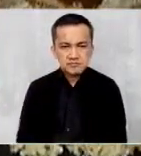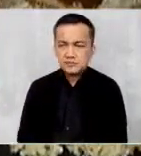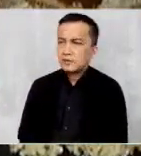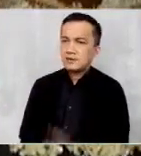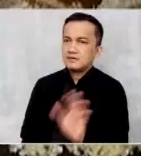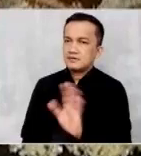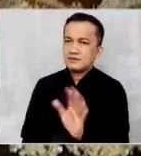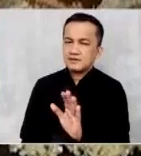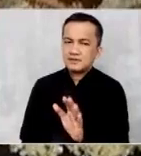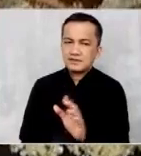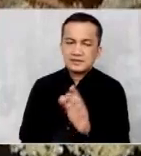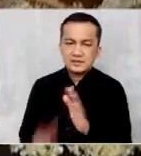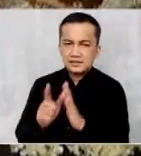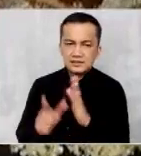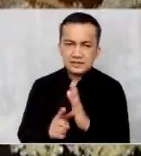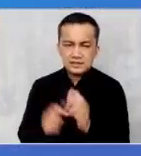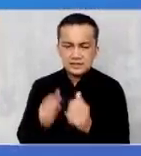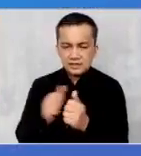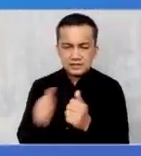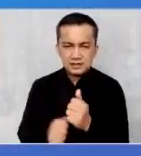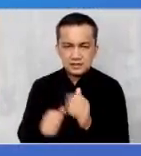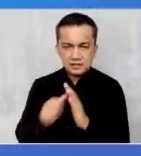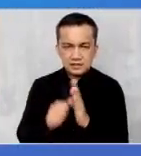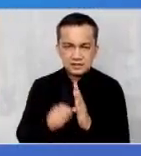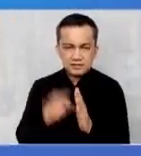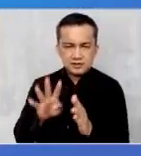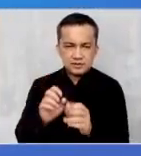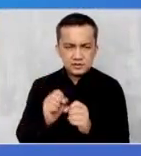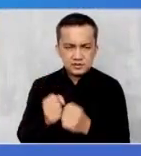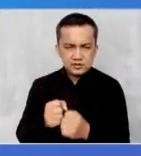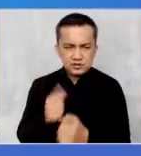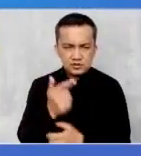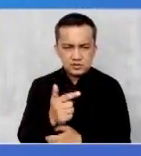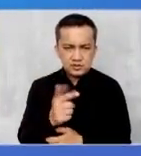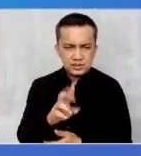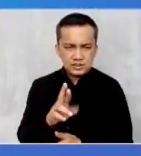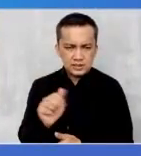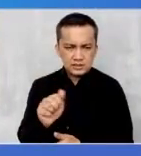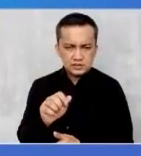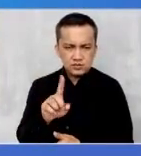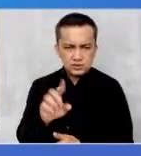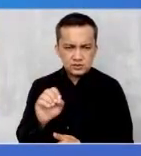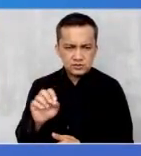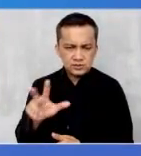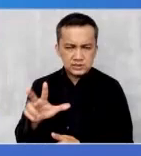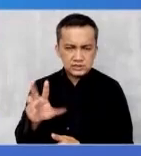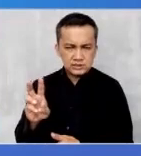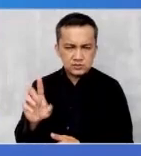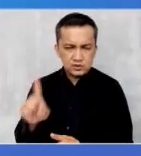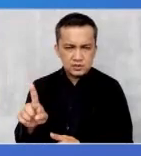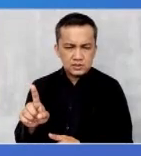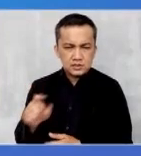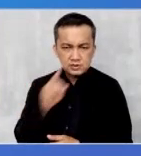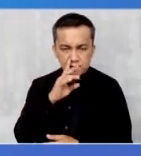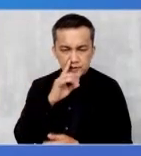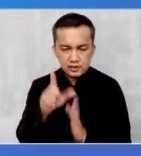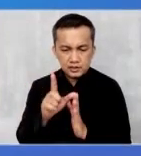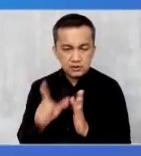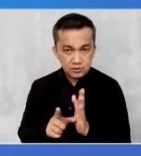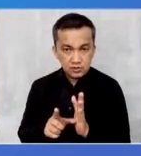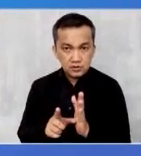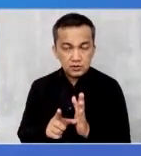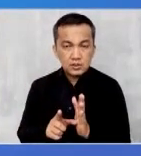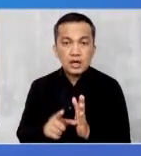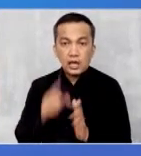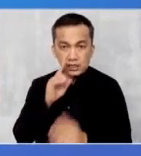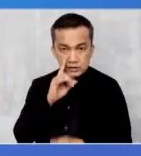legal. Sa ilalim ng Article 4, Section 20 ng RA No. 10361 o Kasambahay Law, ang isang kasambahay ay